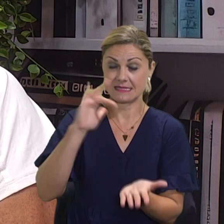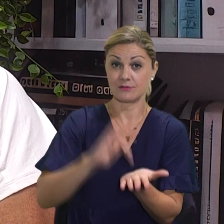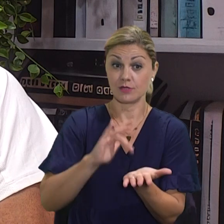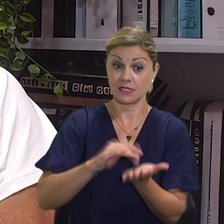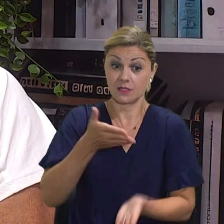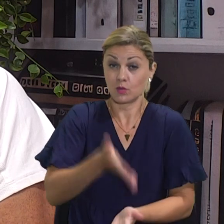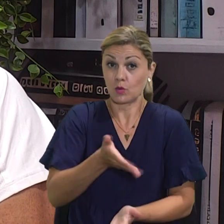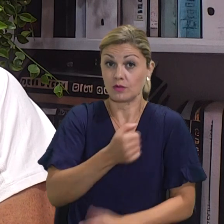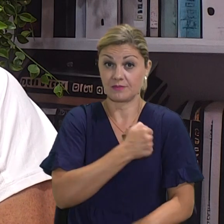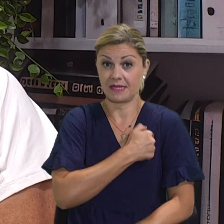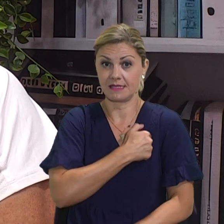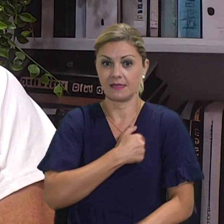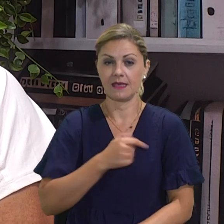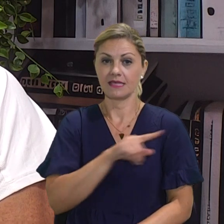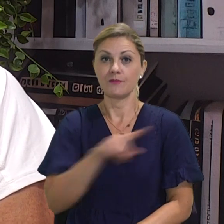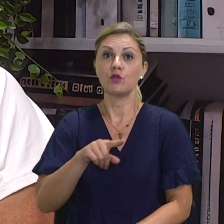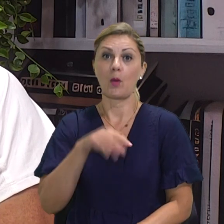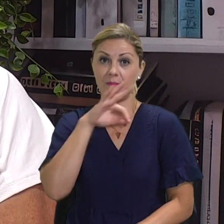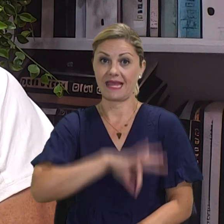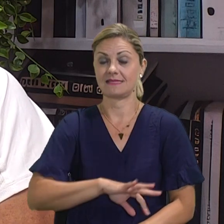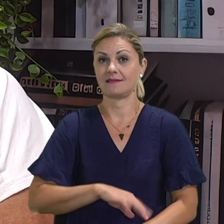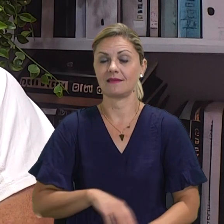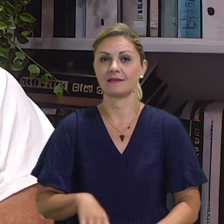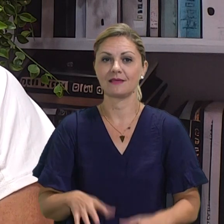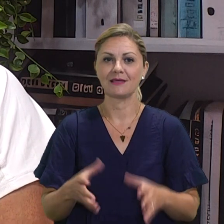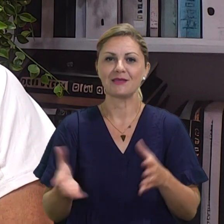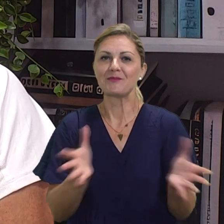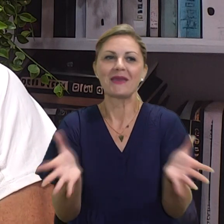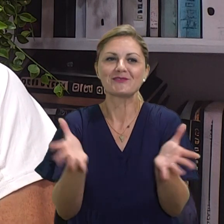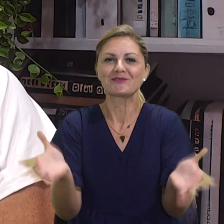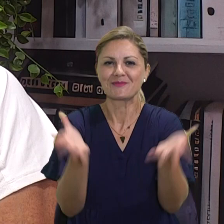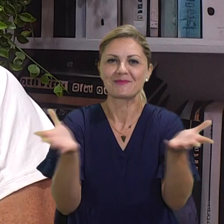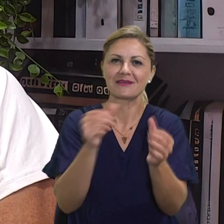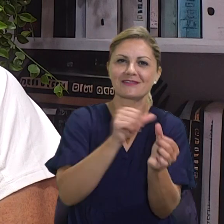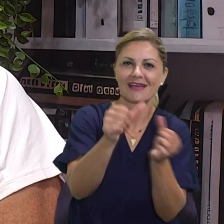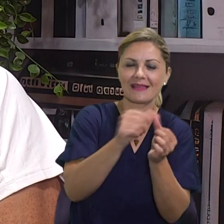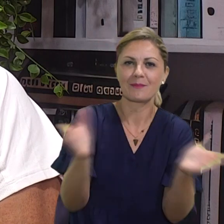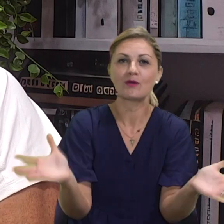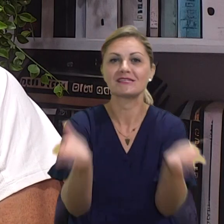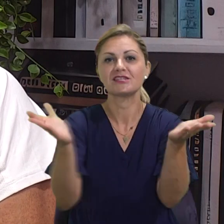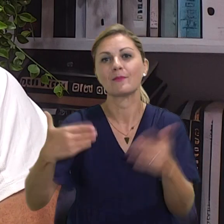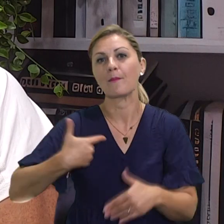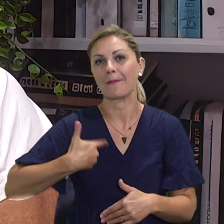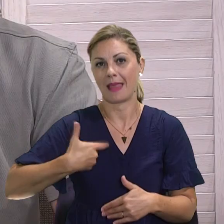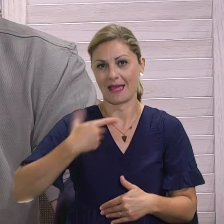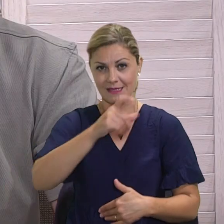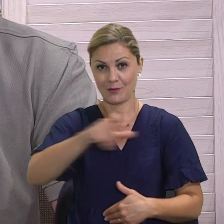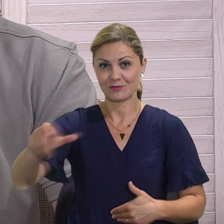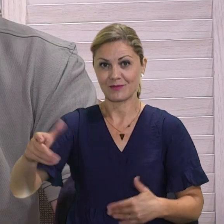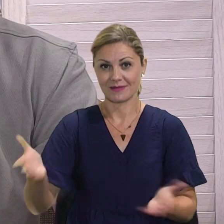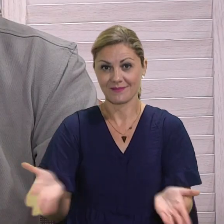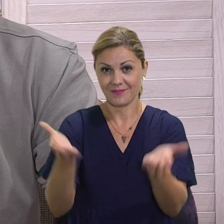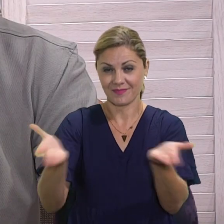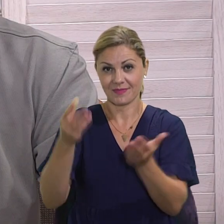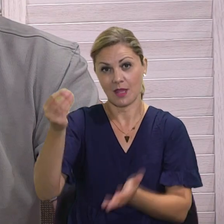eto sad je i sjedište u Splitu, ja sam dopredsjednik, jeli? Onda tu malo motiviramo ljude, pogotovo ove mlađe,